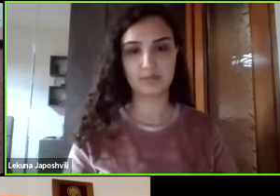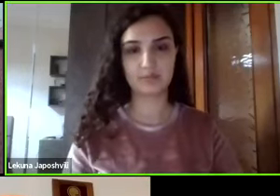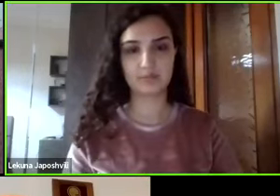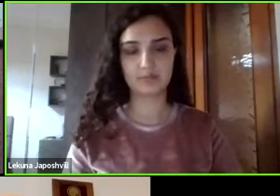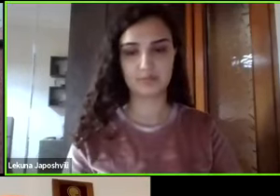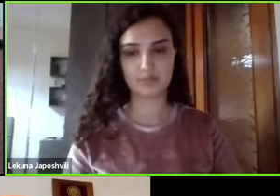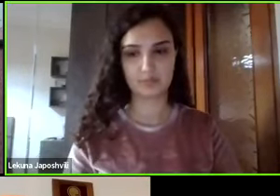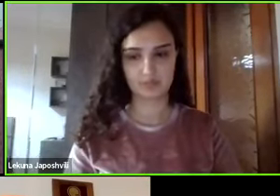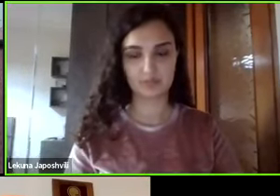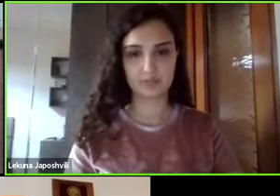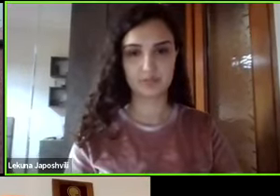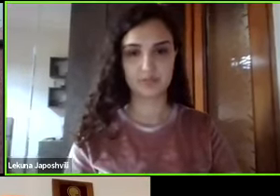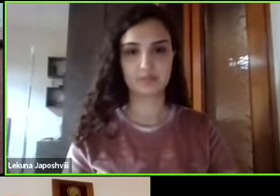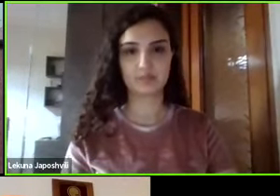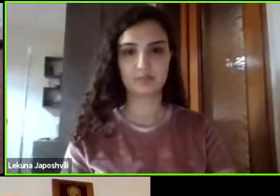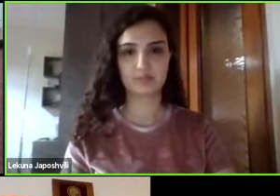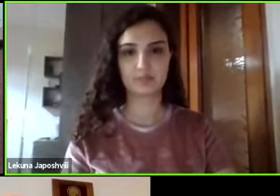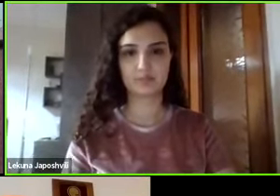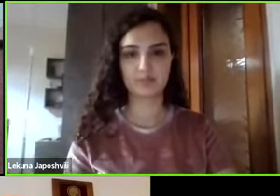დიახ, დიახ, დიახ.